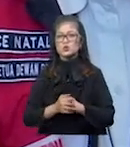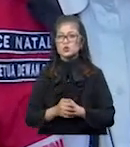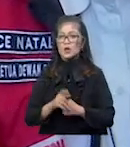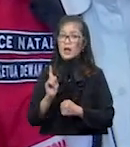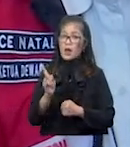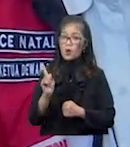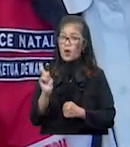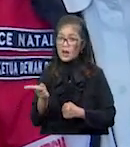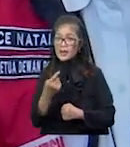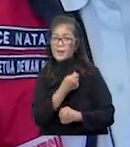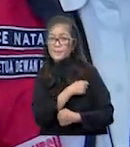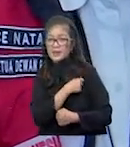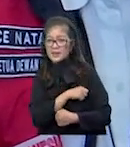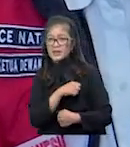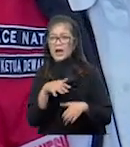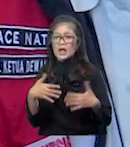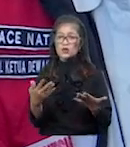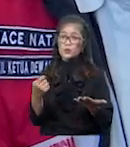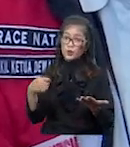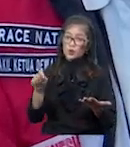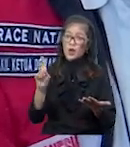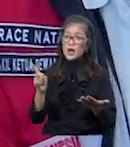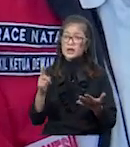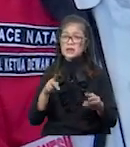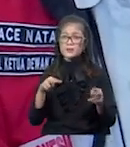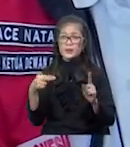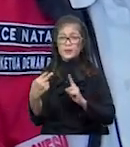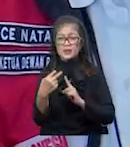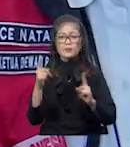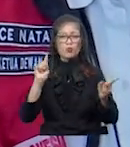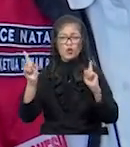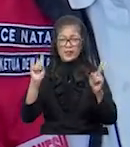sisi politiknya pasti juga ada. Tapi itu bukan yang utama.